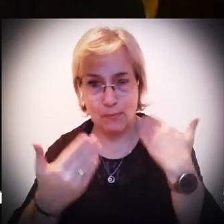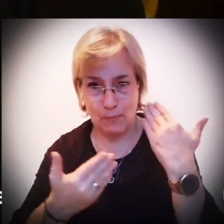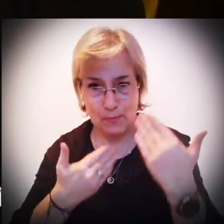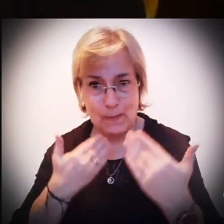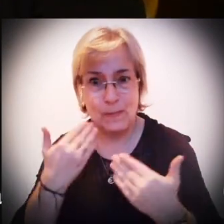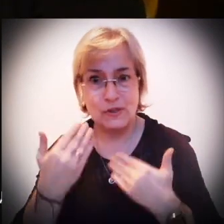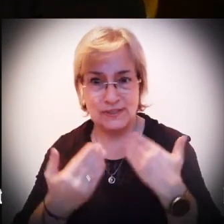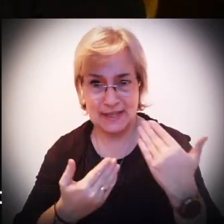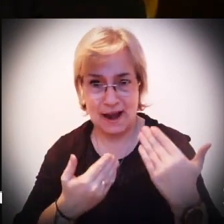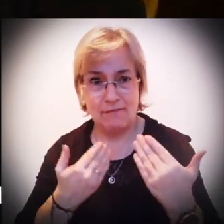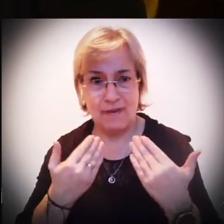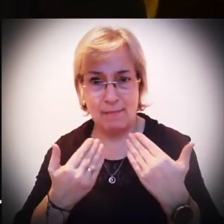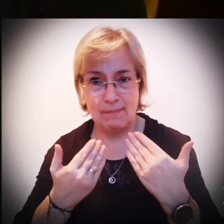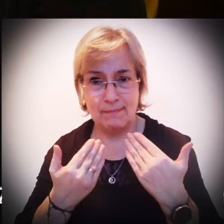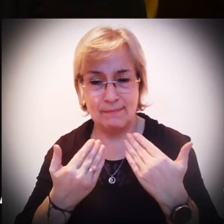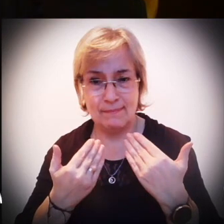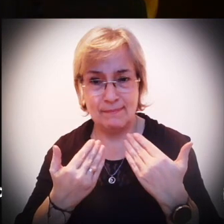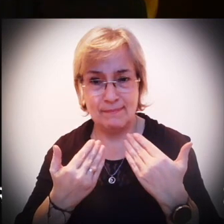pozdrawiam,